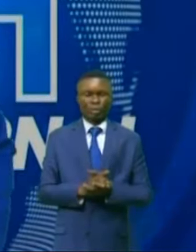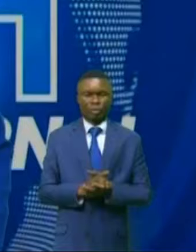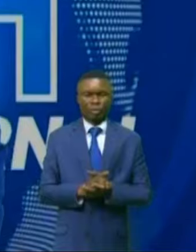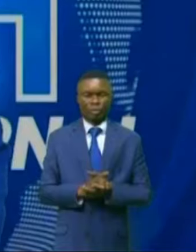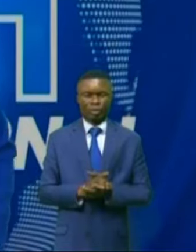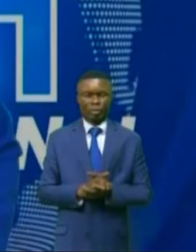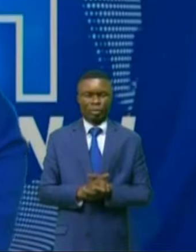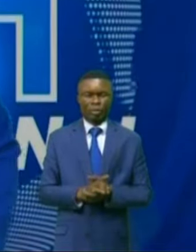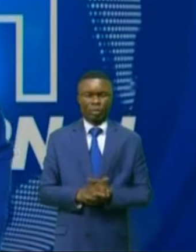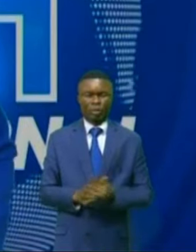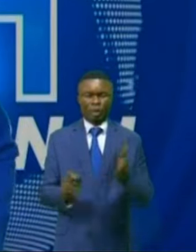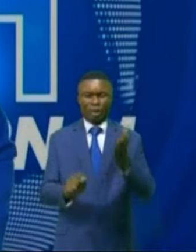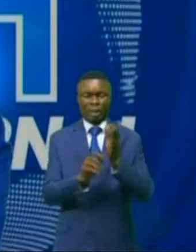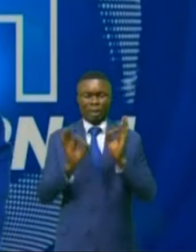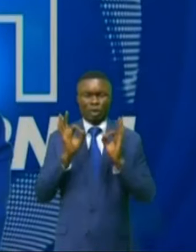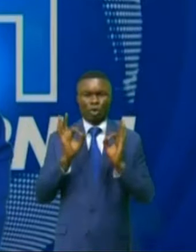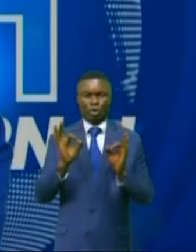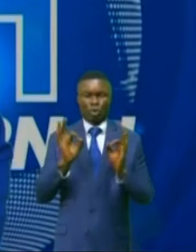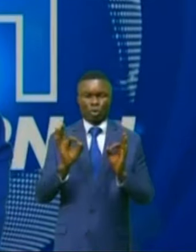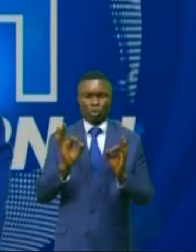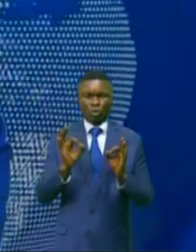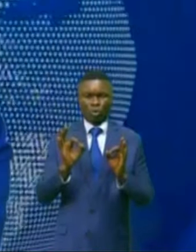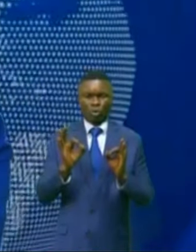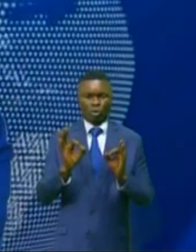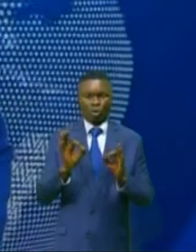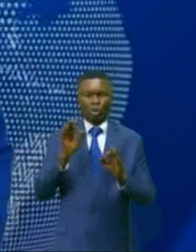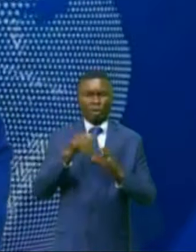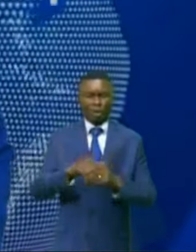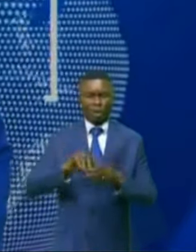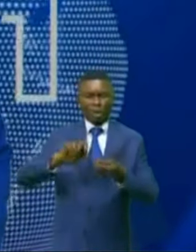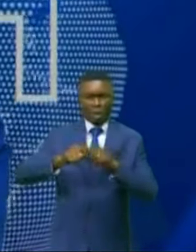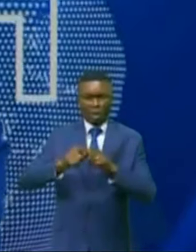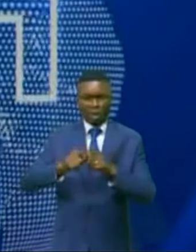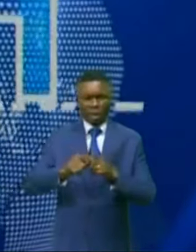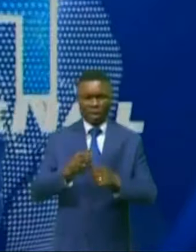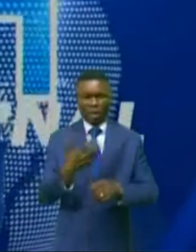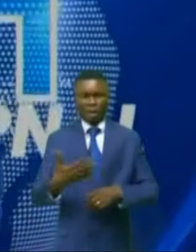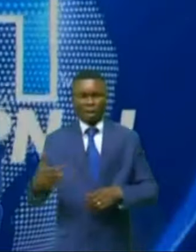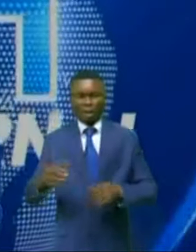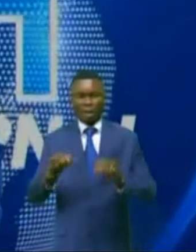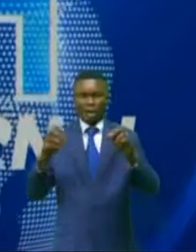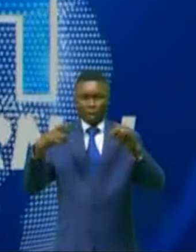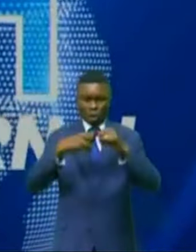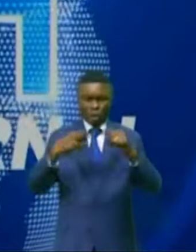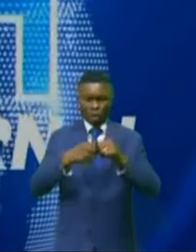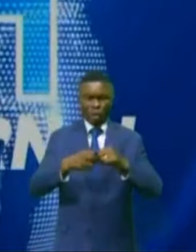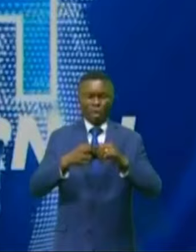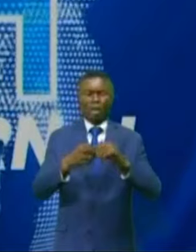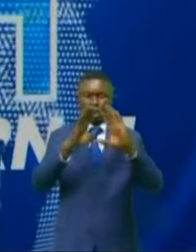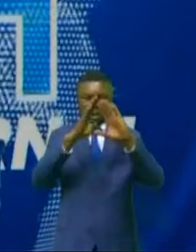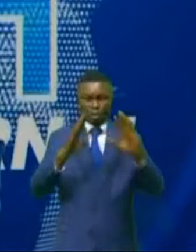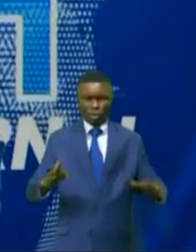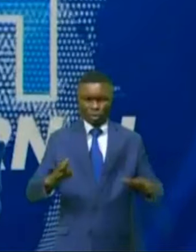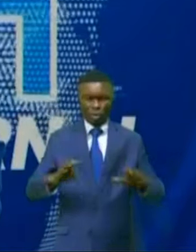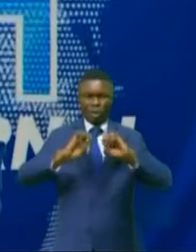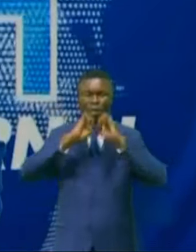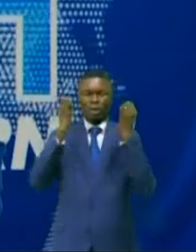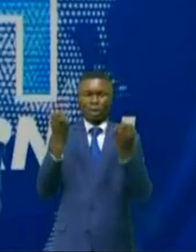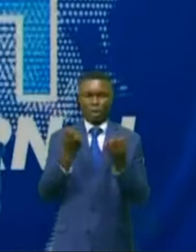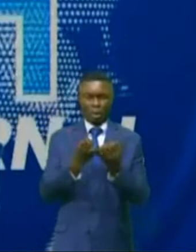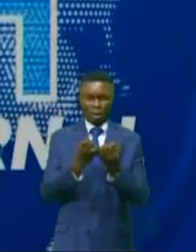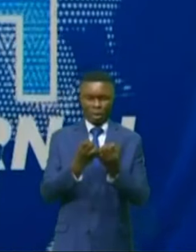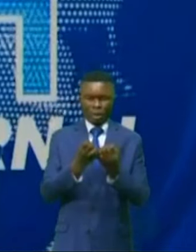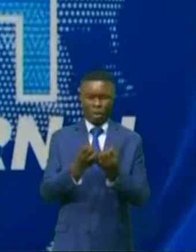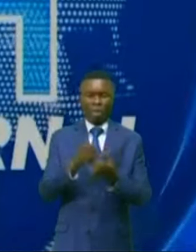Des nouvelles technologies innovantes dans l'entretien des équipements électriques et électroniques des entreprises de la RDC.